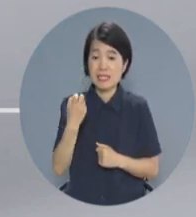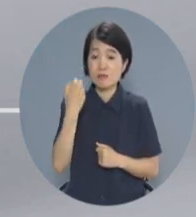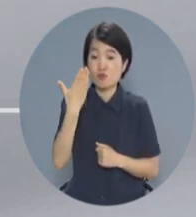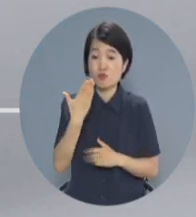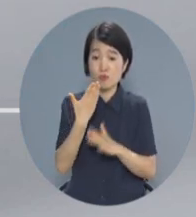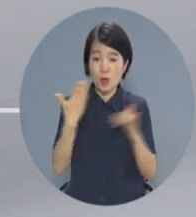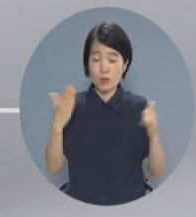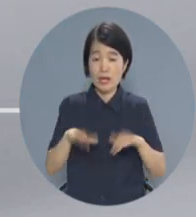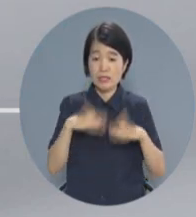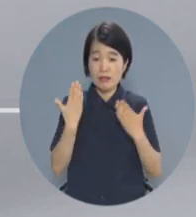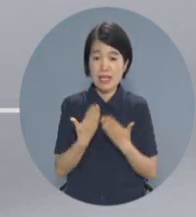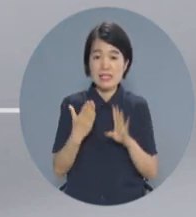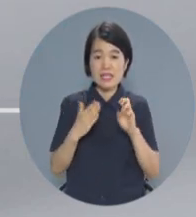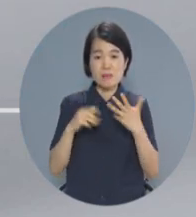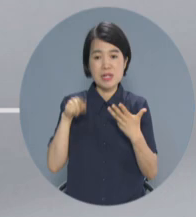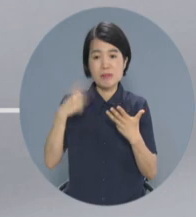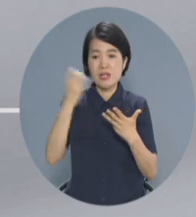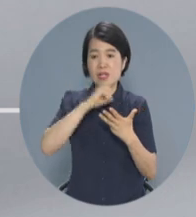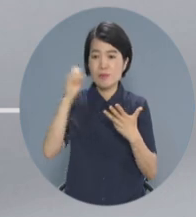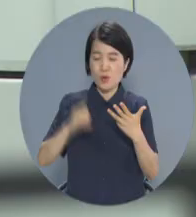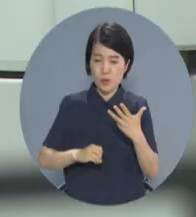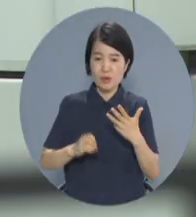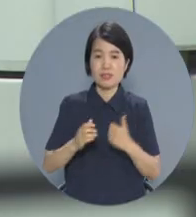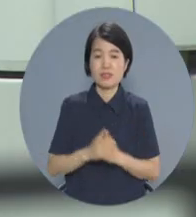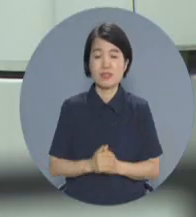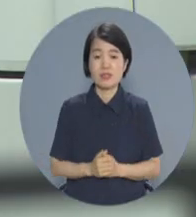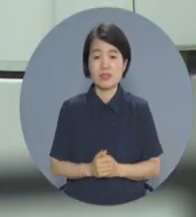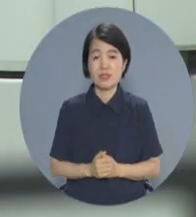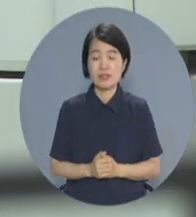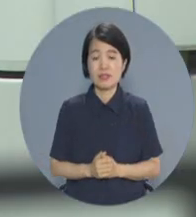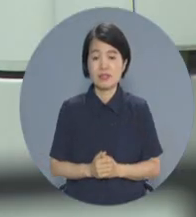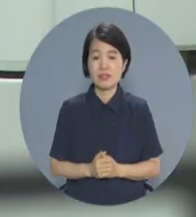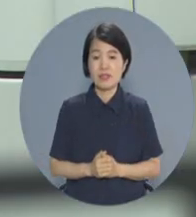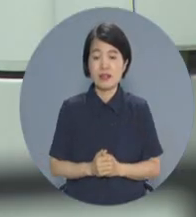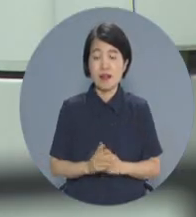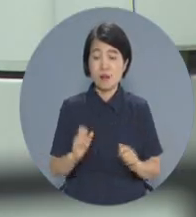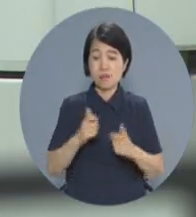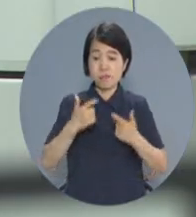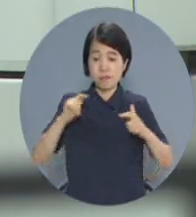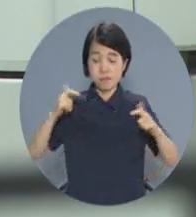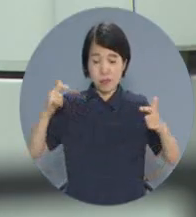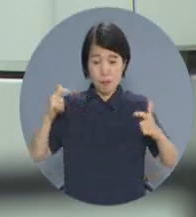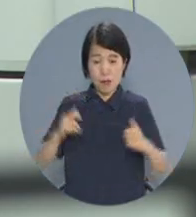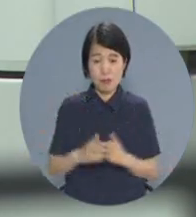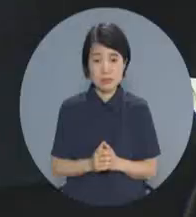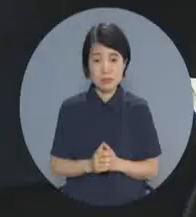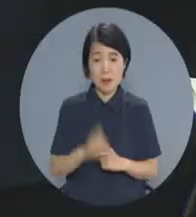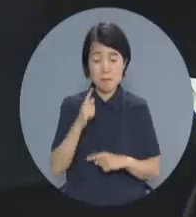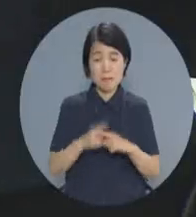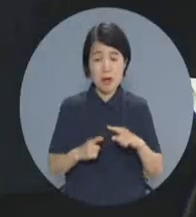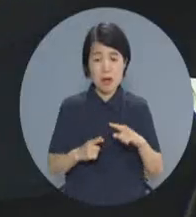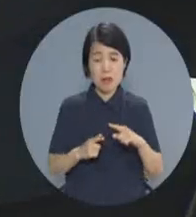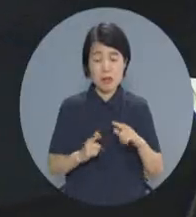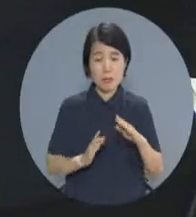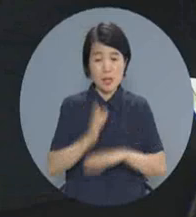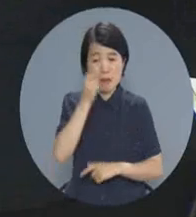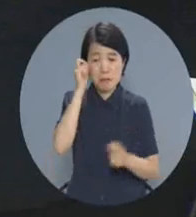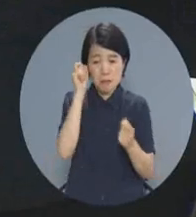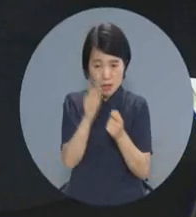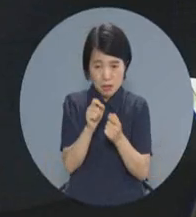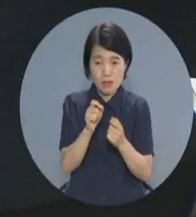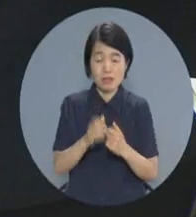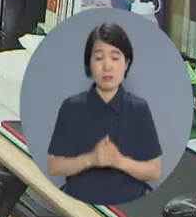5,379명으로 전체의 48.1%. 해마다 증가세를 보이면서 이제 과반도 초읽기에